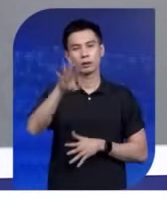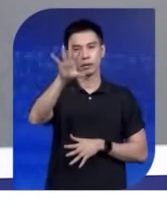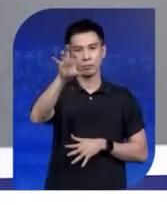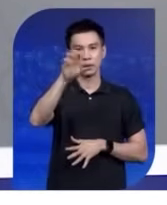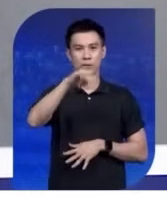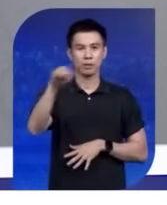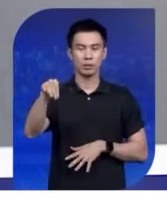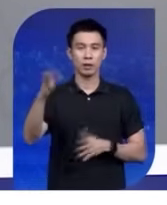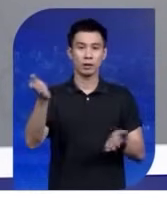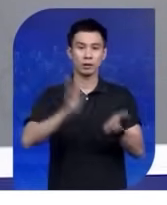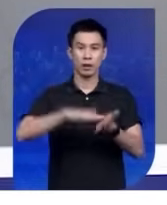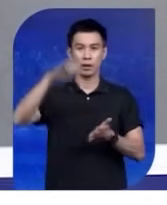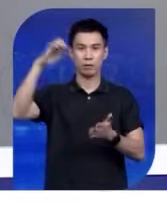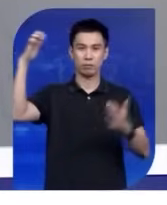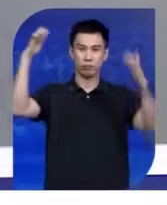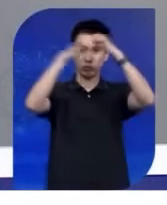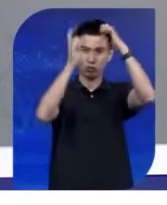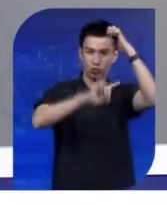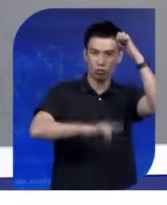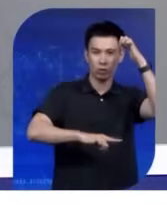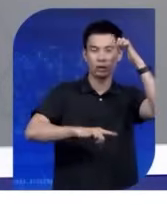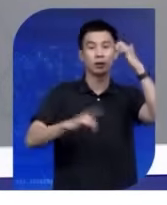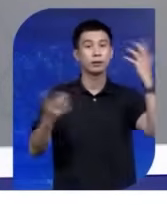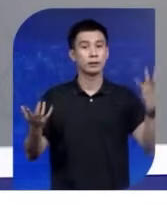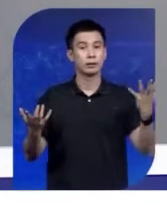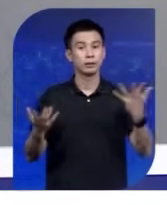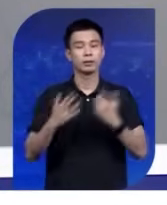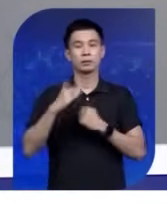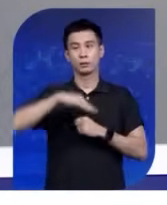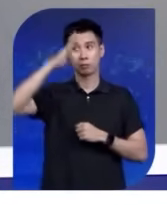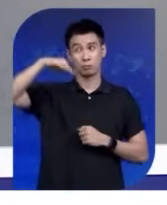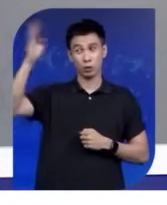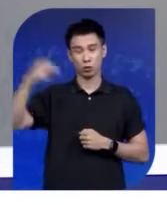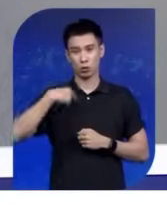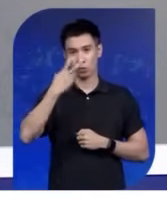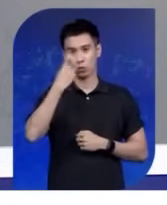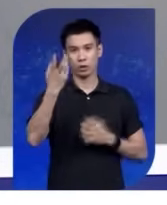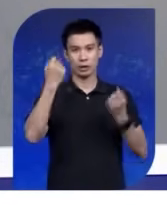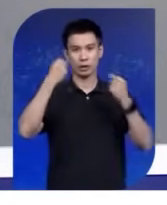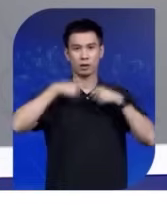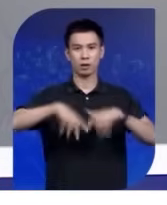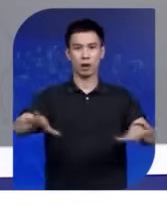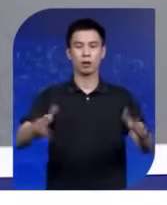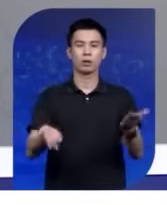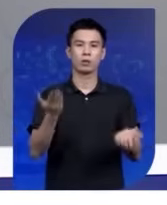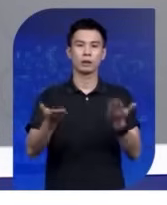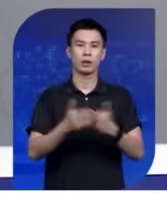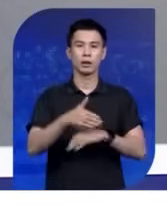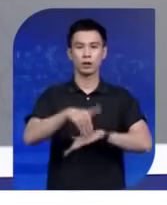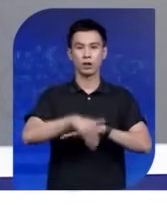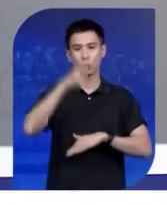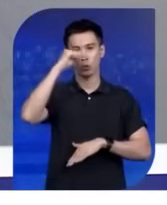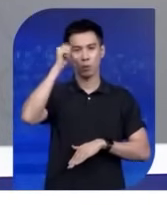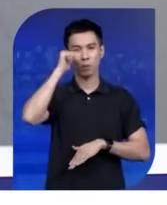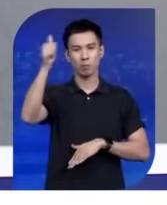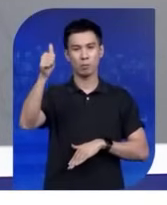nguy cơ đi kèm lốc sét và gió giật mạnh riêng vùng núi đề phòng mưa to cục bộ có thể gây sạt lở đất đá từ chiều tối mai mưa ở Bắc